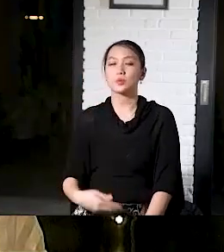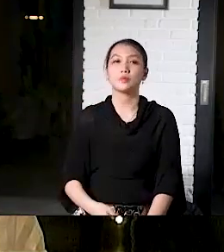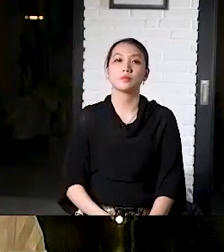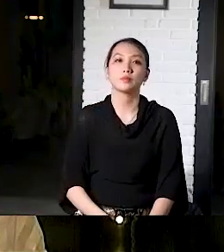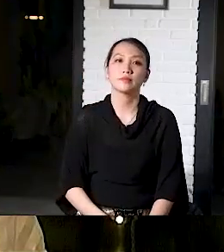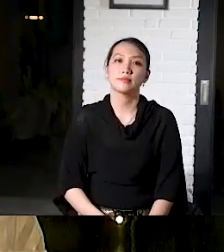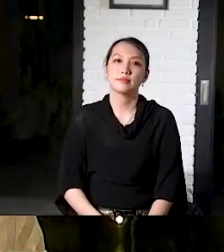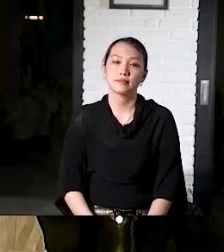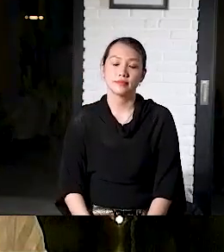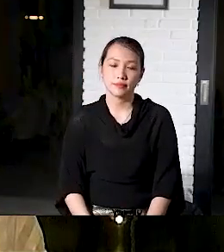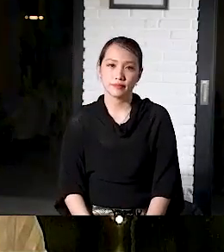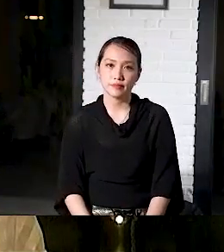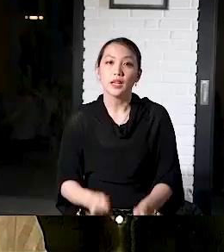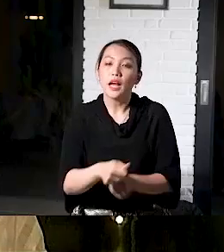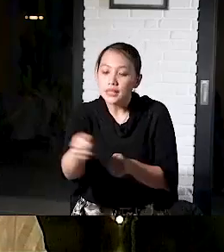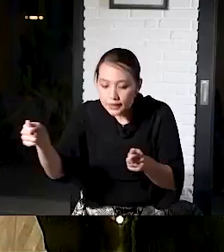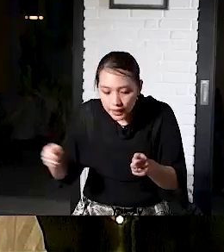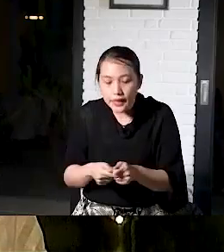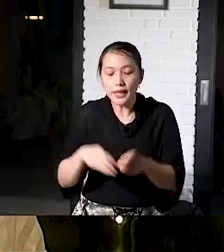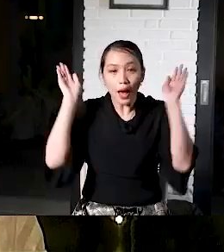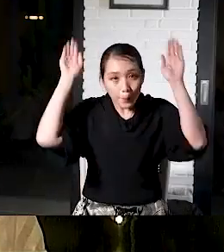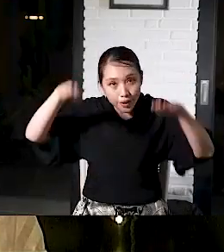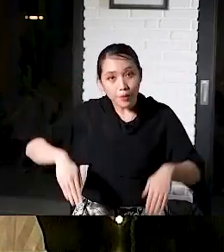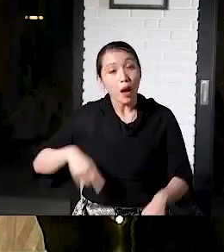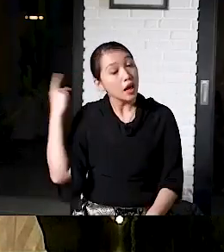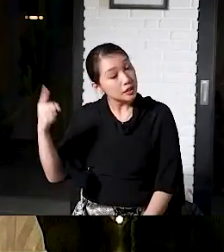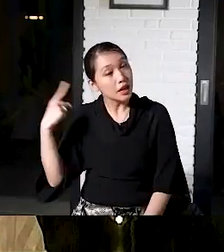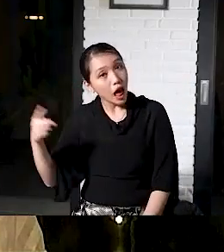Setiap penyembahan itu selalu ada